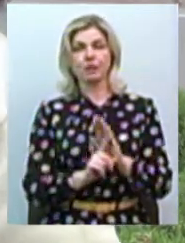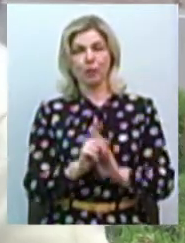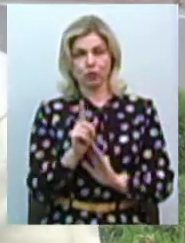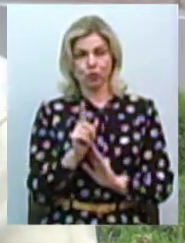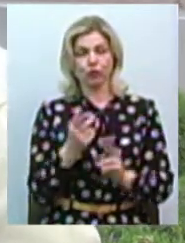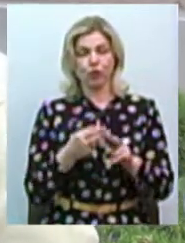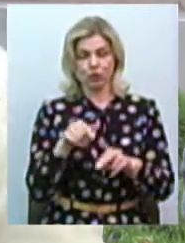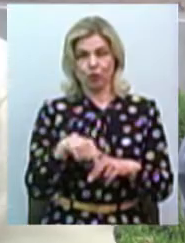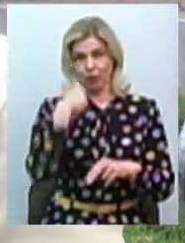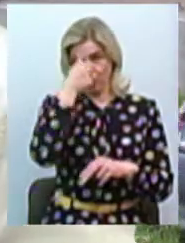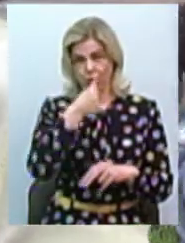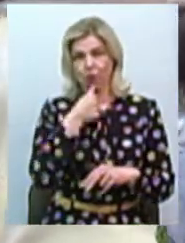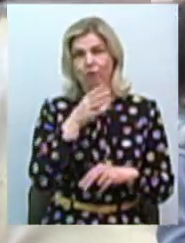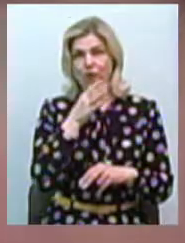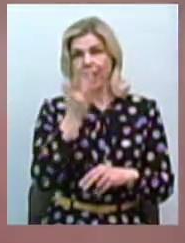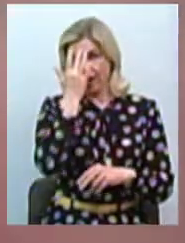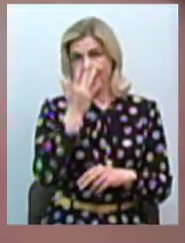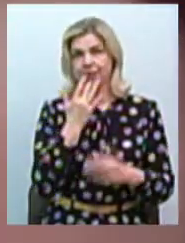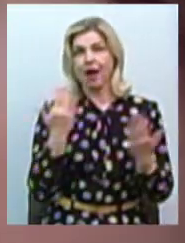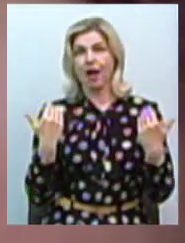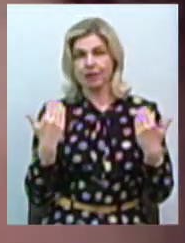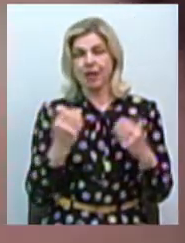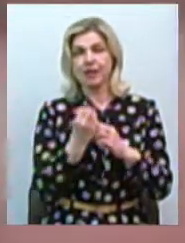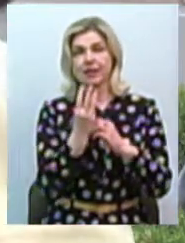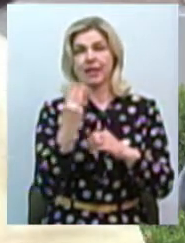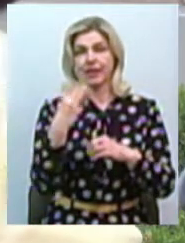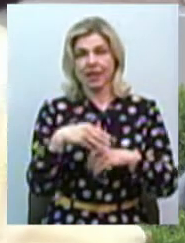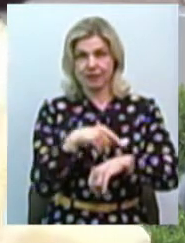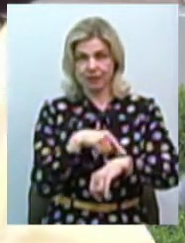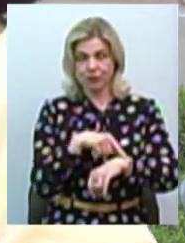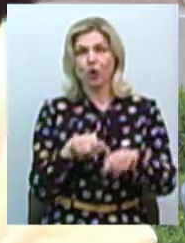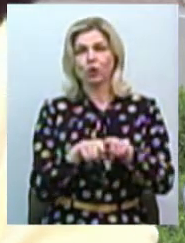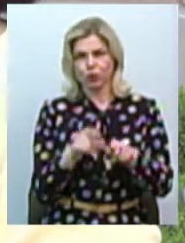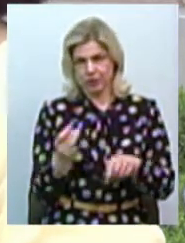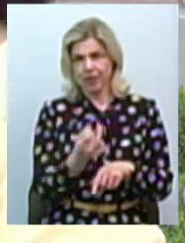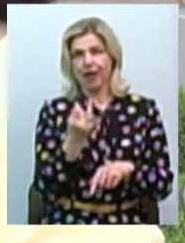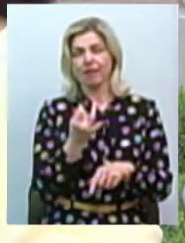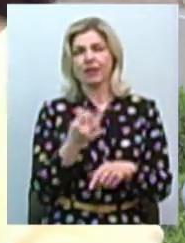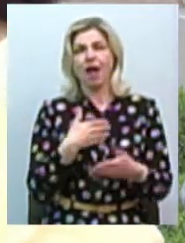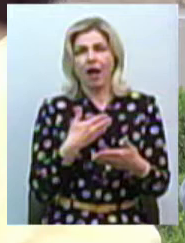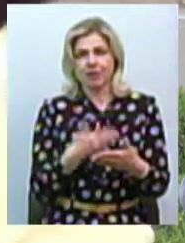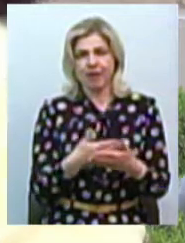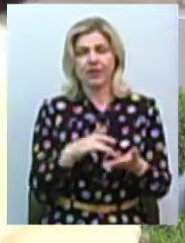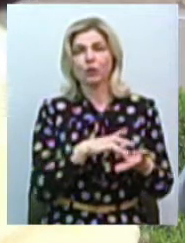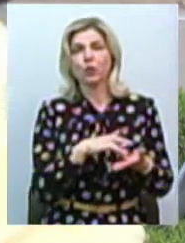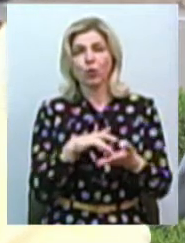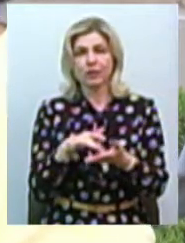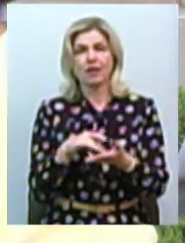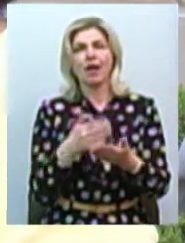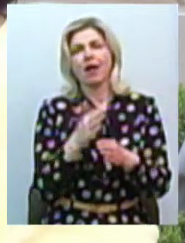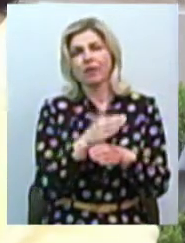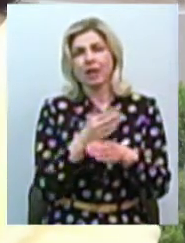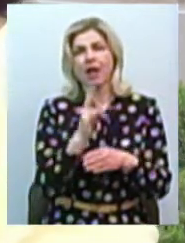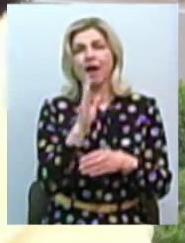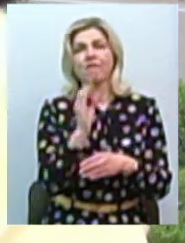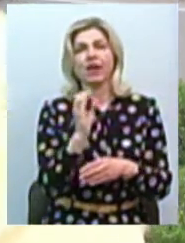започатковуємо цього року під час літніх канікул. О 13:30 у нас буде теж дуже цікава інтерактивна екскурсія з елементами квесту,